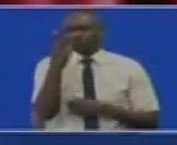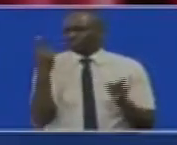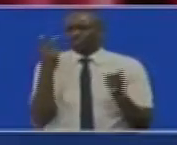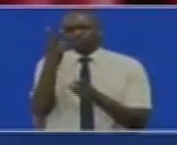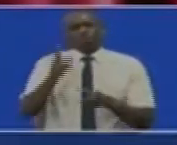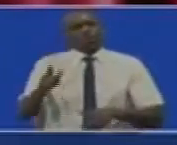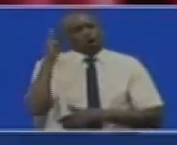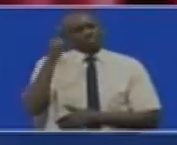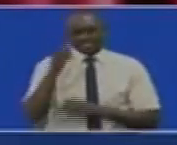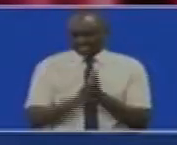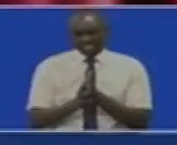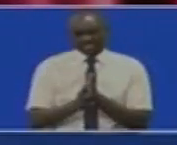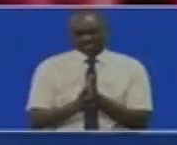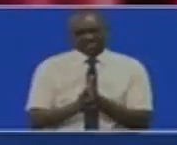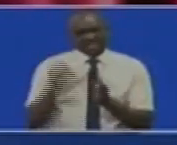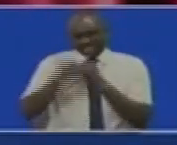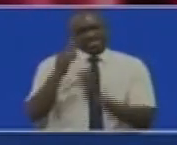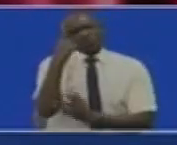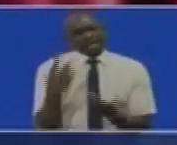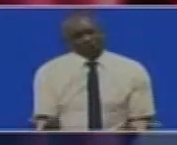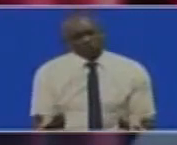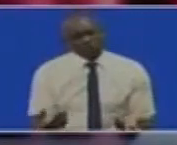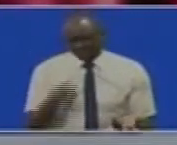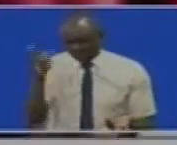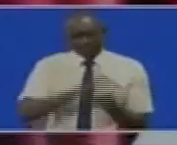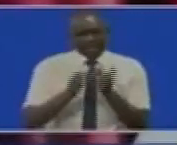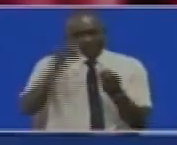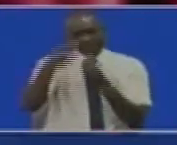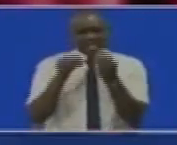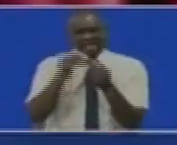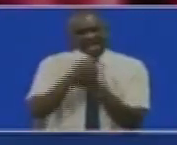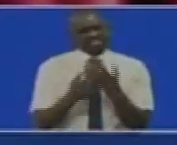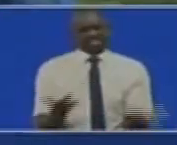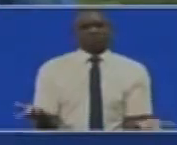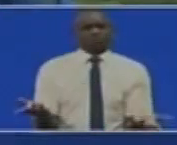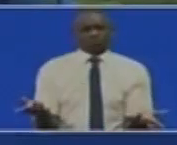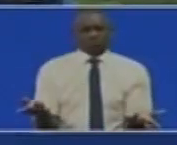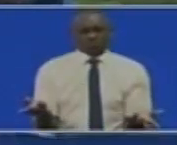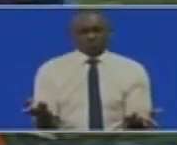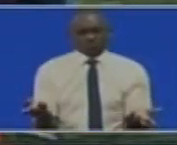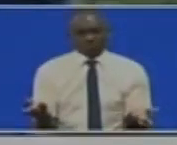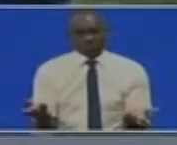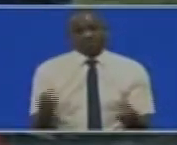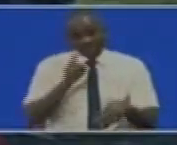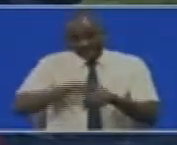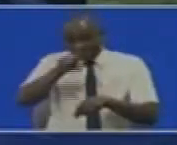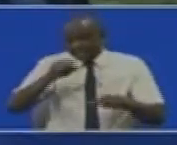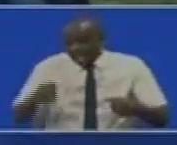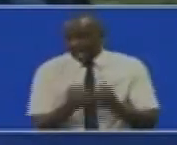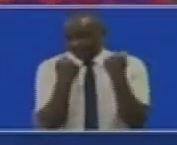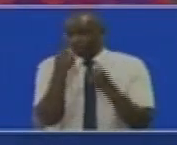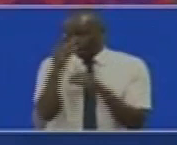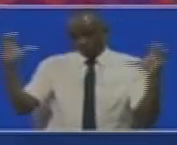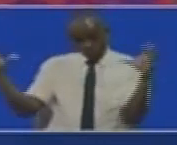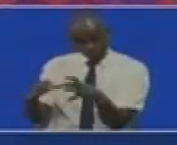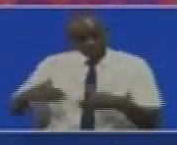in the same country. You will be running a banana country, a republic. Huku haya ya kijiri, kundi moja la